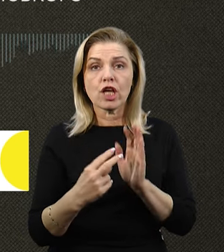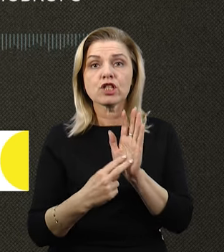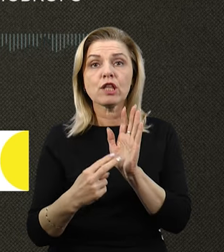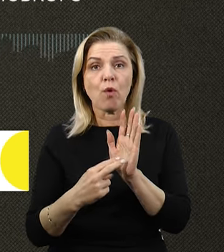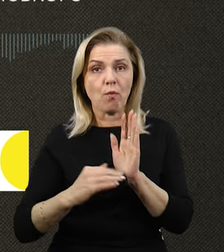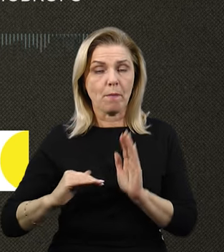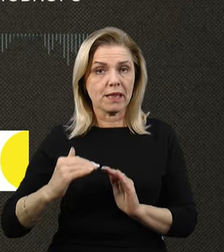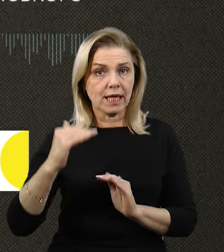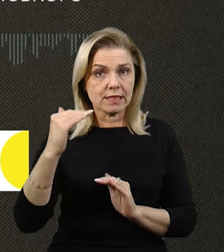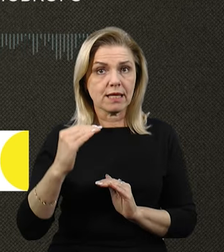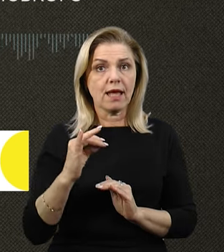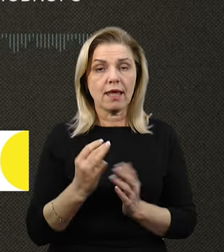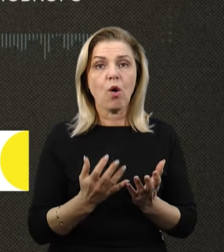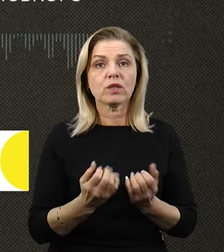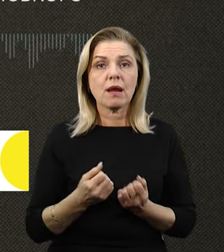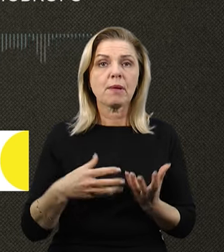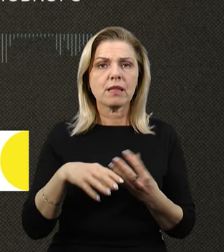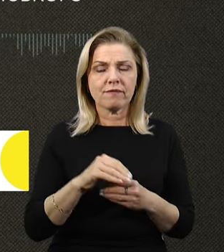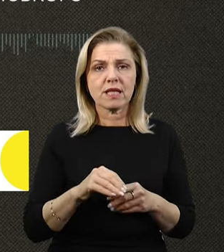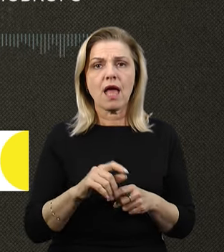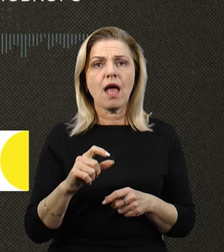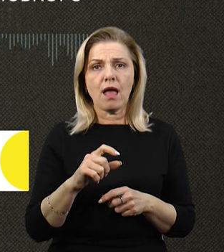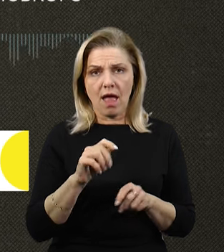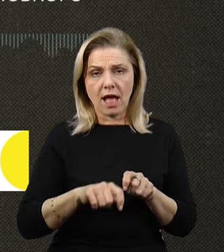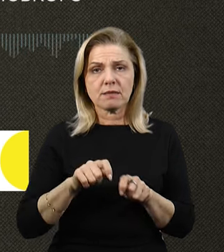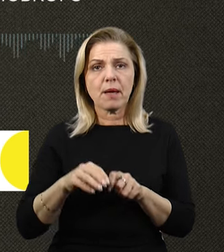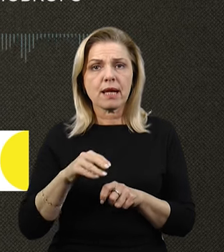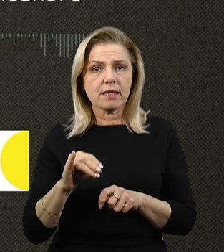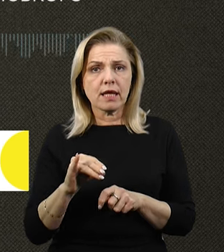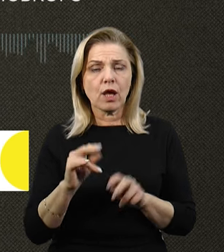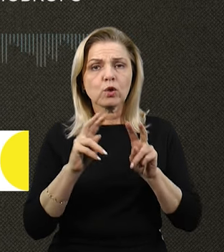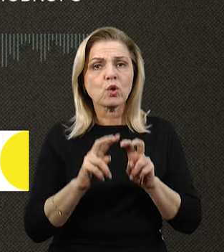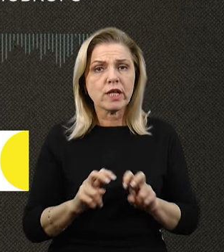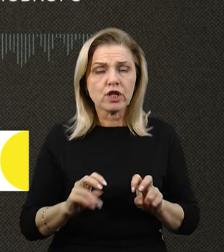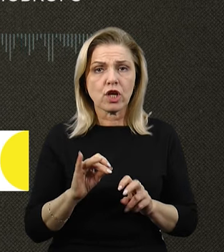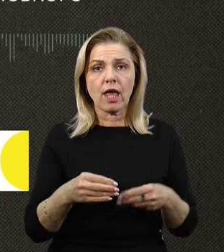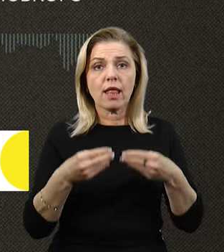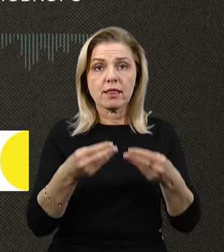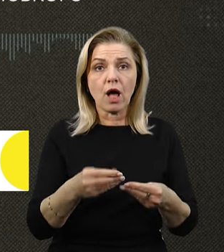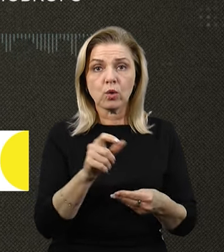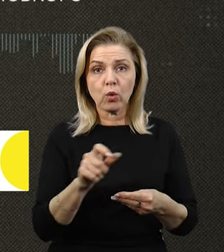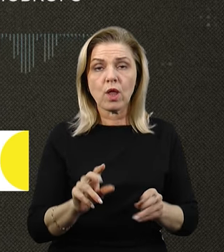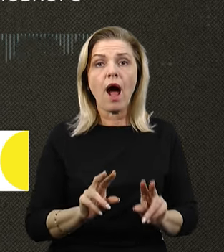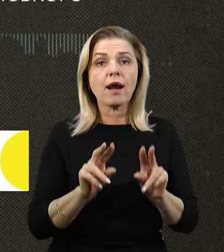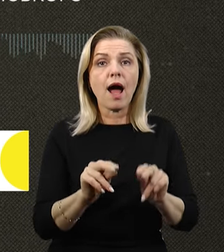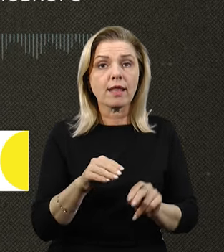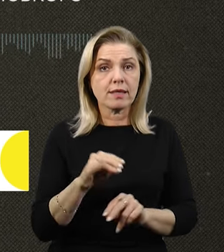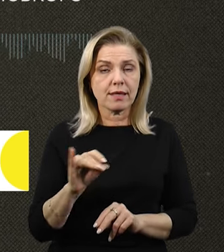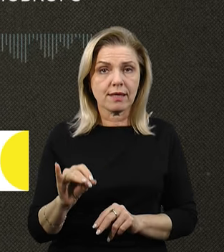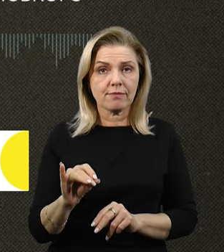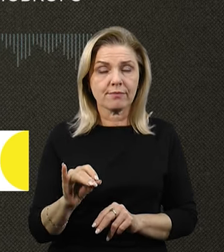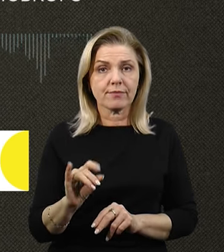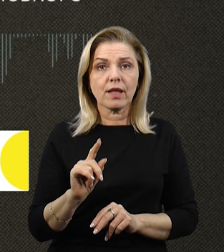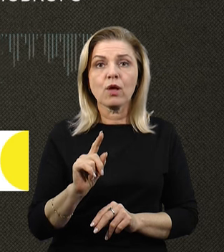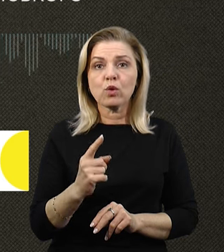всі експертні такі дослідження і дати людям якісь гарантії. Тому що, знаєте,